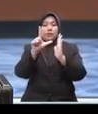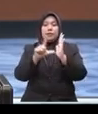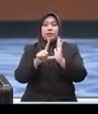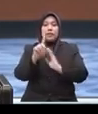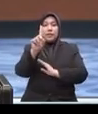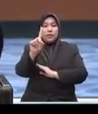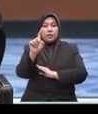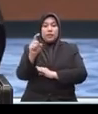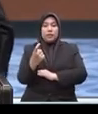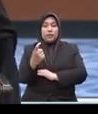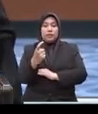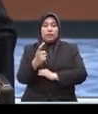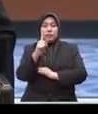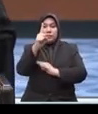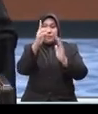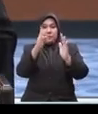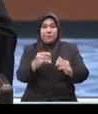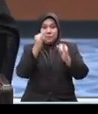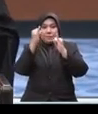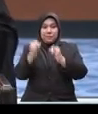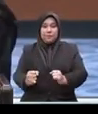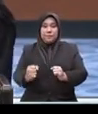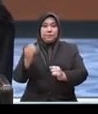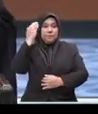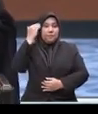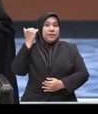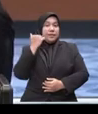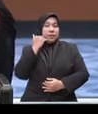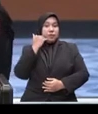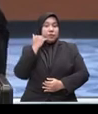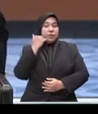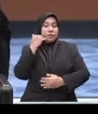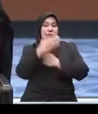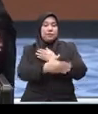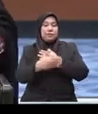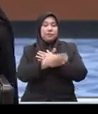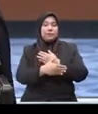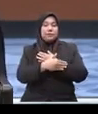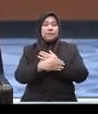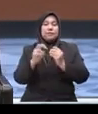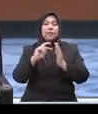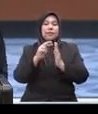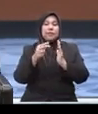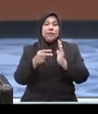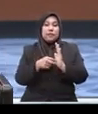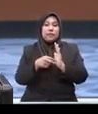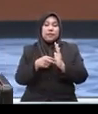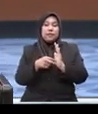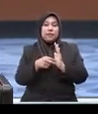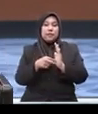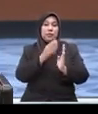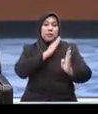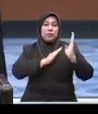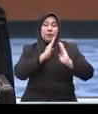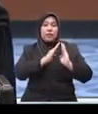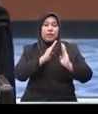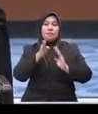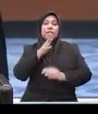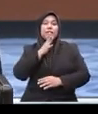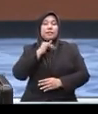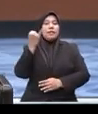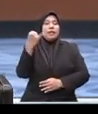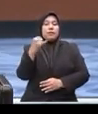seorang individu yaitu peguam negara maknanya Budi bicara ini tidak boleh dipersoal kenapa